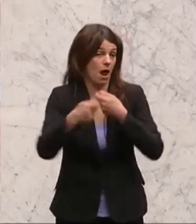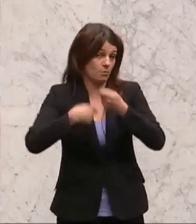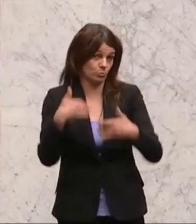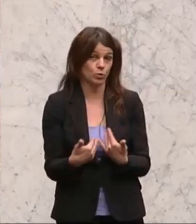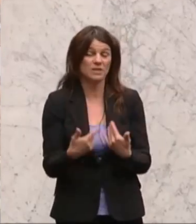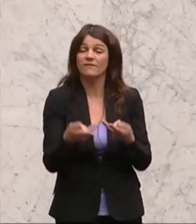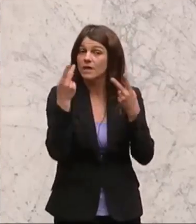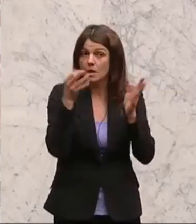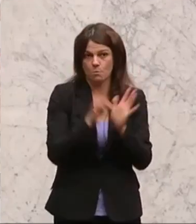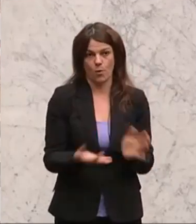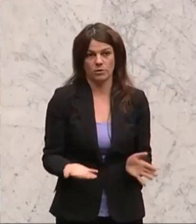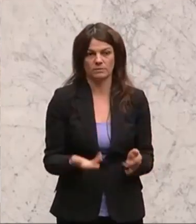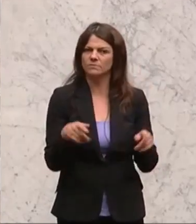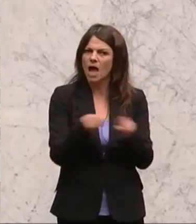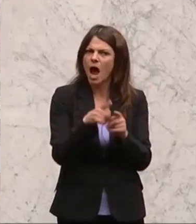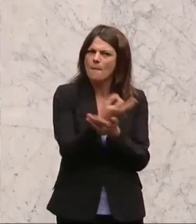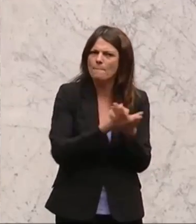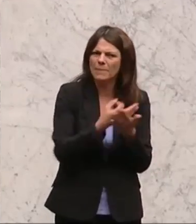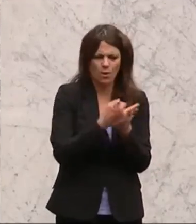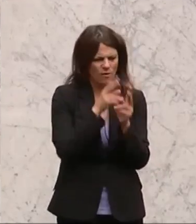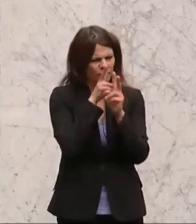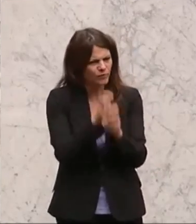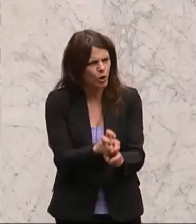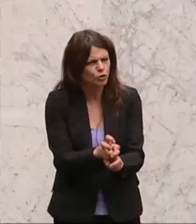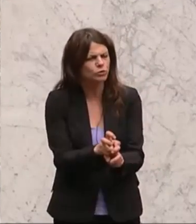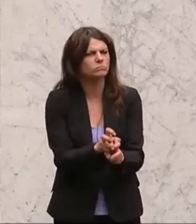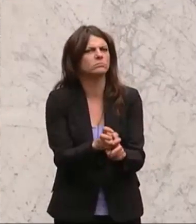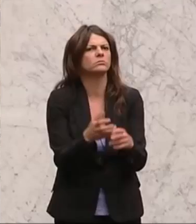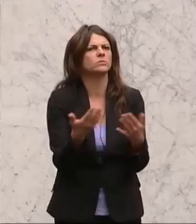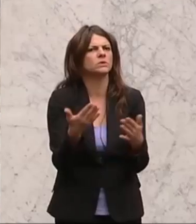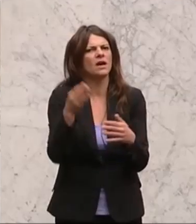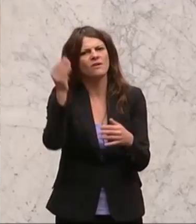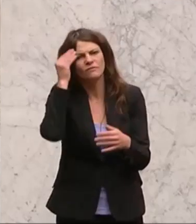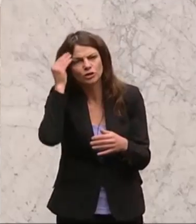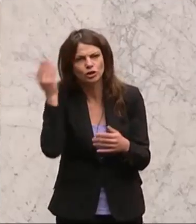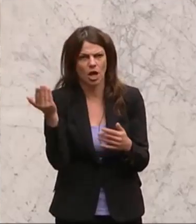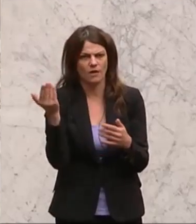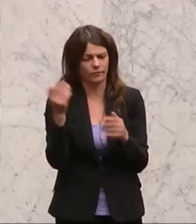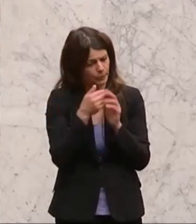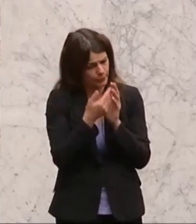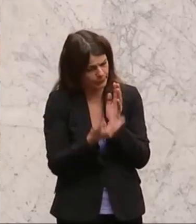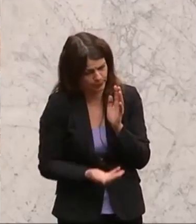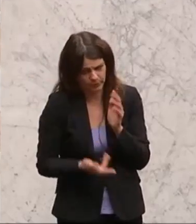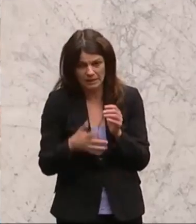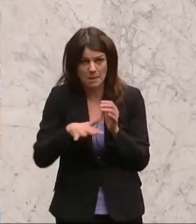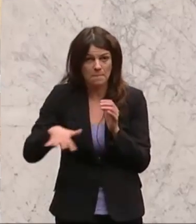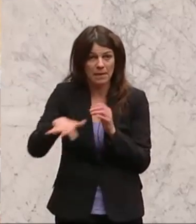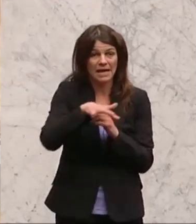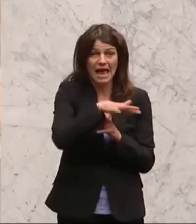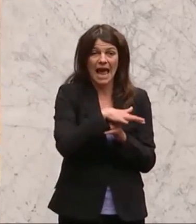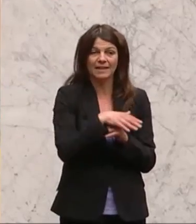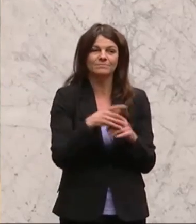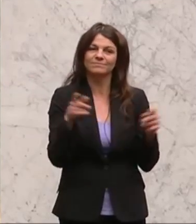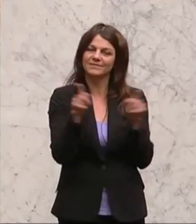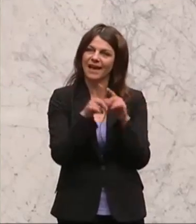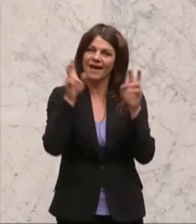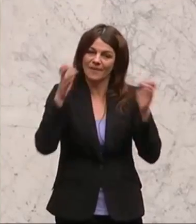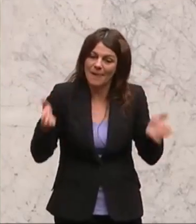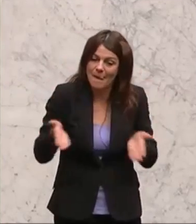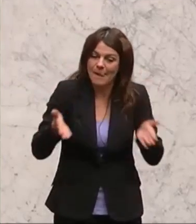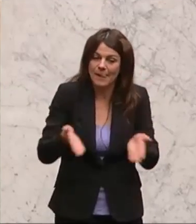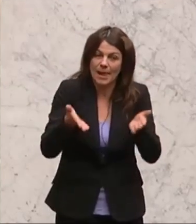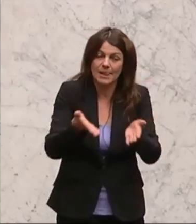Punkt, genauso wie Bildung, Forschung, Wissenschaft und alle diese Bereiche der Treibstoff sind für so